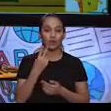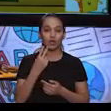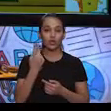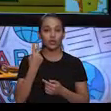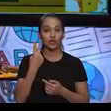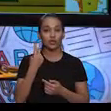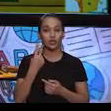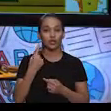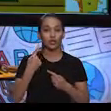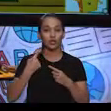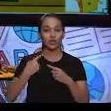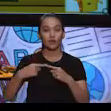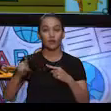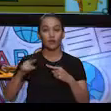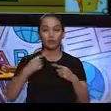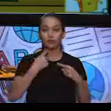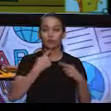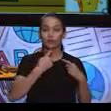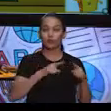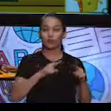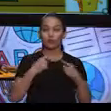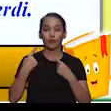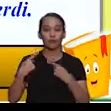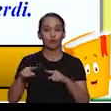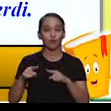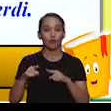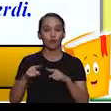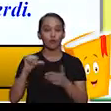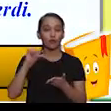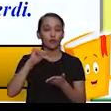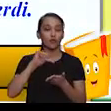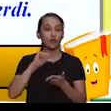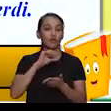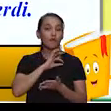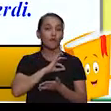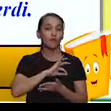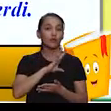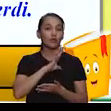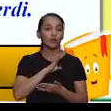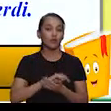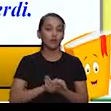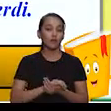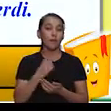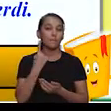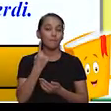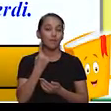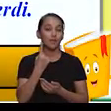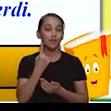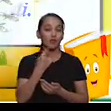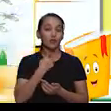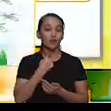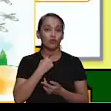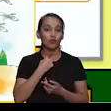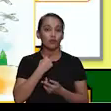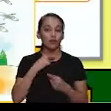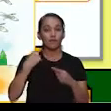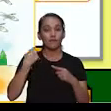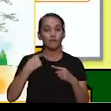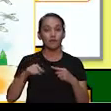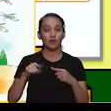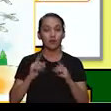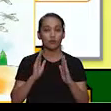xil ma'noda qo'llanilgan. Faqat ular bir tovush bilan farq qilishadi.